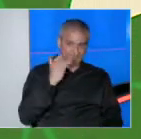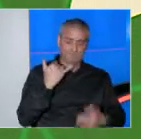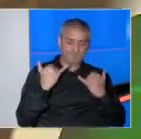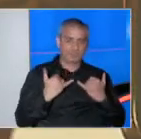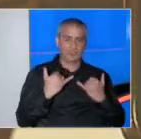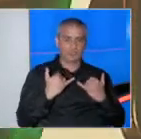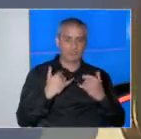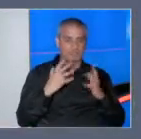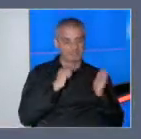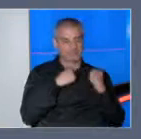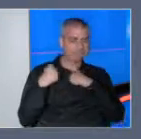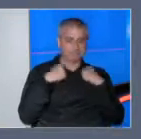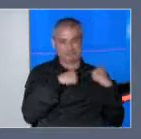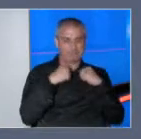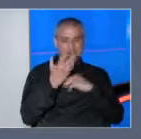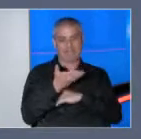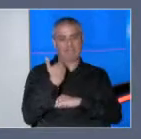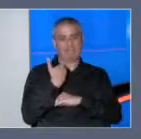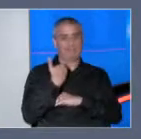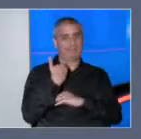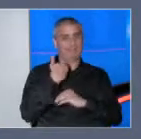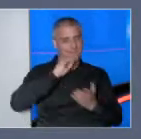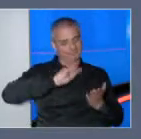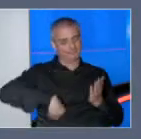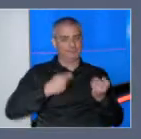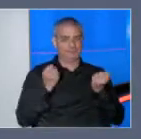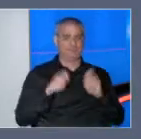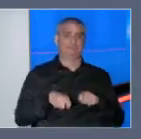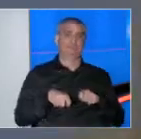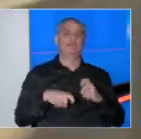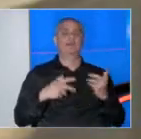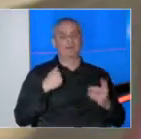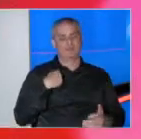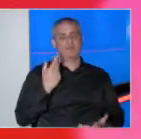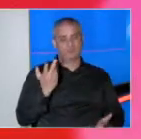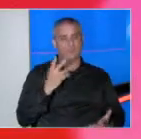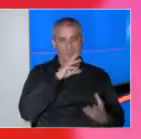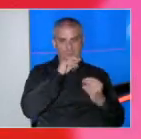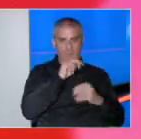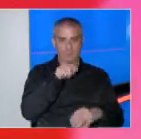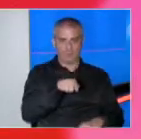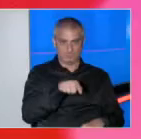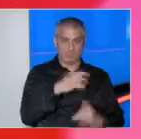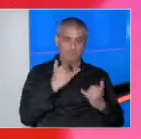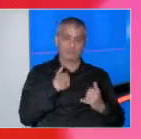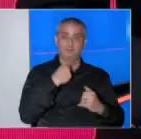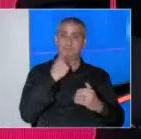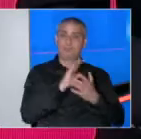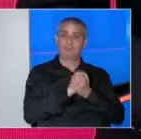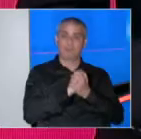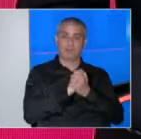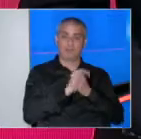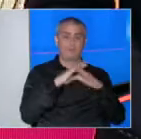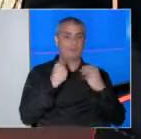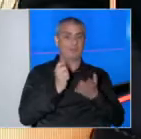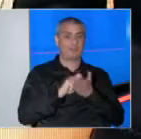היום, כיפופי ידיים, רגע לפני ה... סגירה סופית, אנחנו עוד כאמור נעסוק בעניין הזה. עכשיו אנחנו רוצים לומר שלום